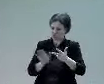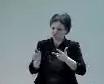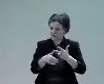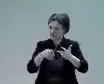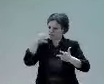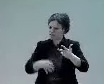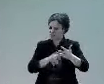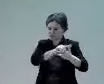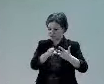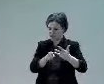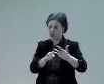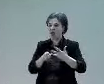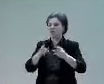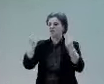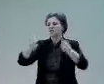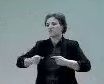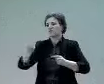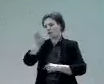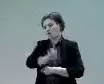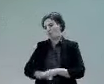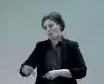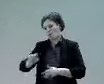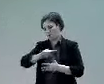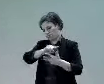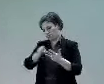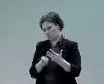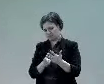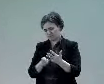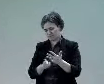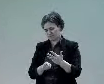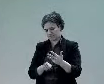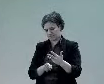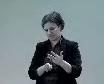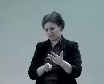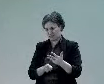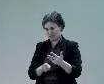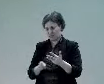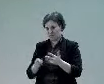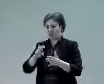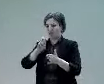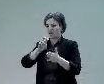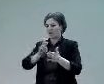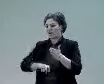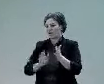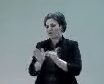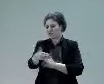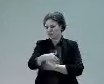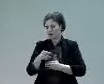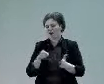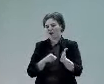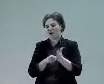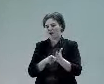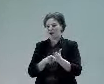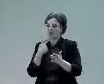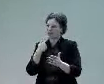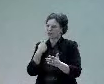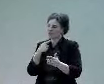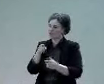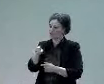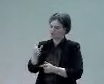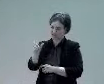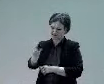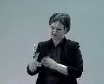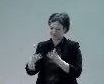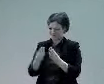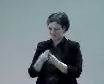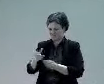tecnologica sono tutte sfide europee. So che sul tema appunto del contrasto all'evasione fiscale, con Roberto Gualtieri che ho davanti, sfondo una porta aperta, perché